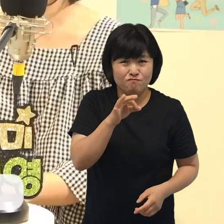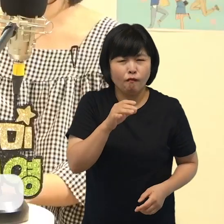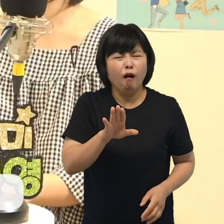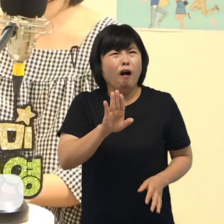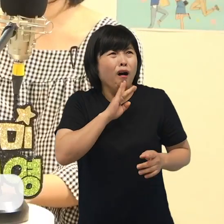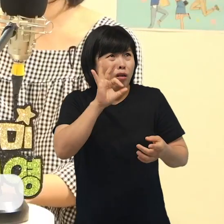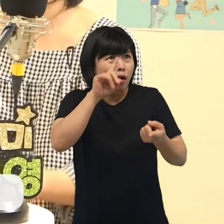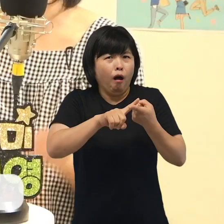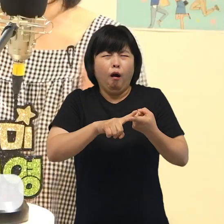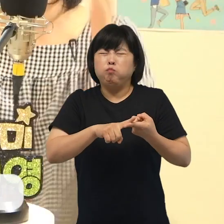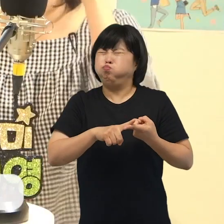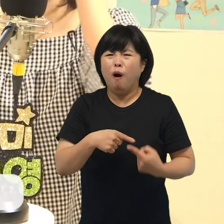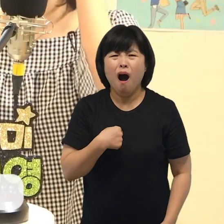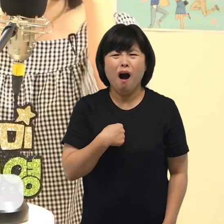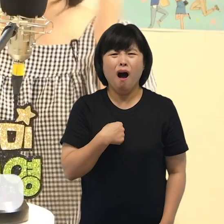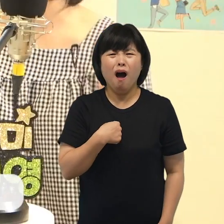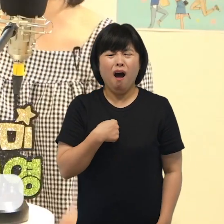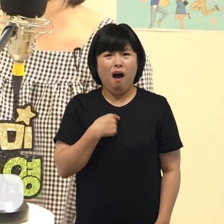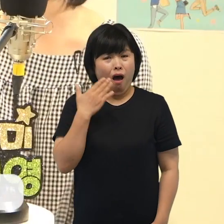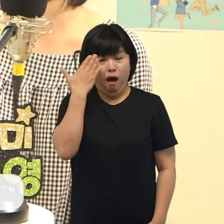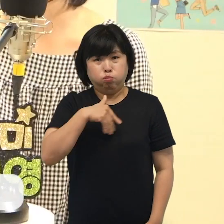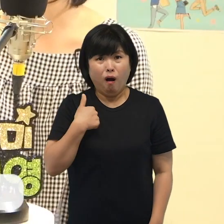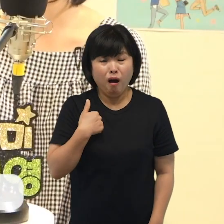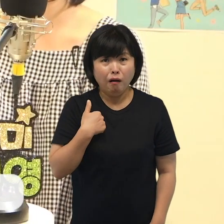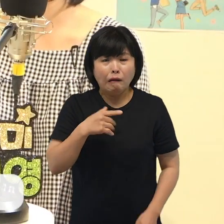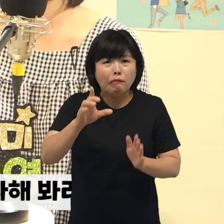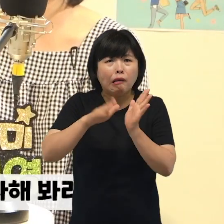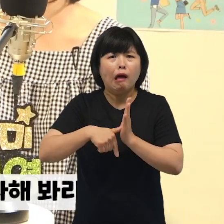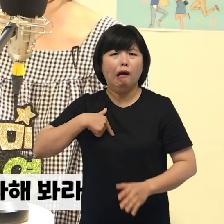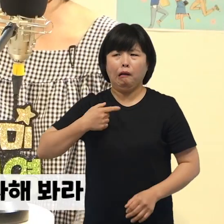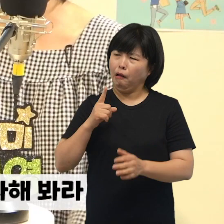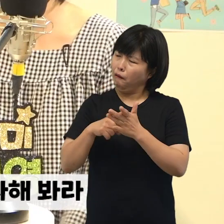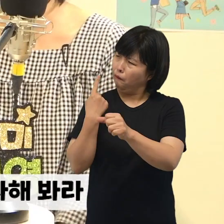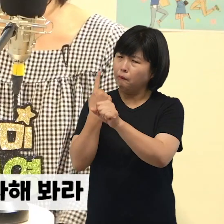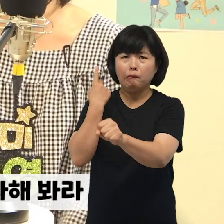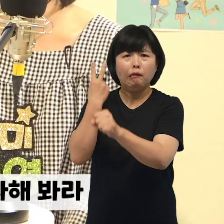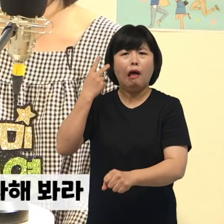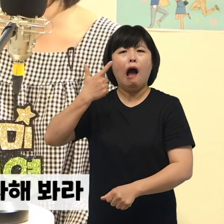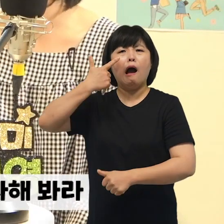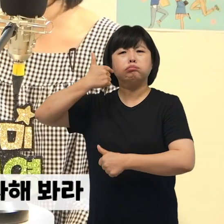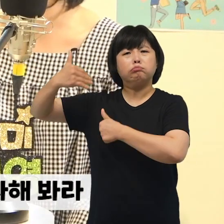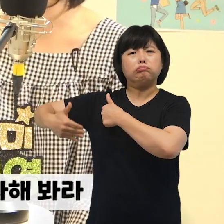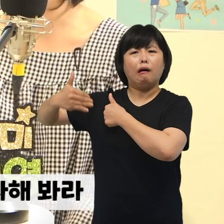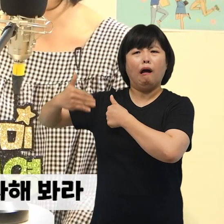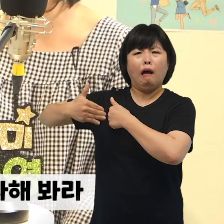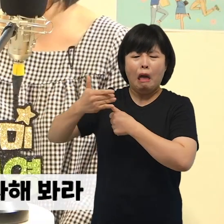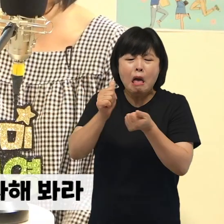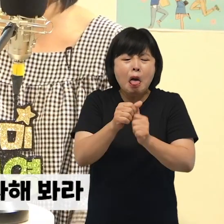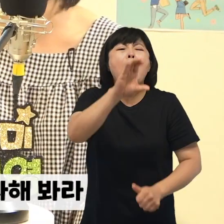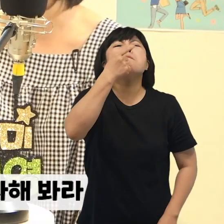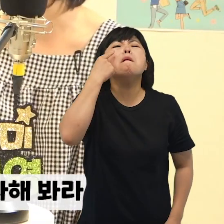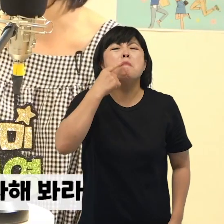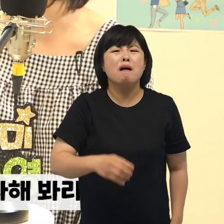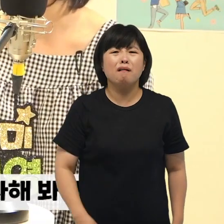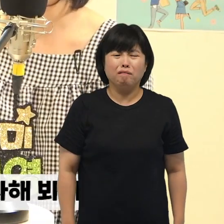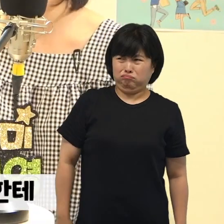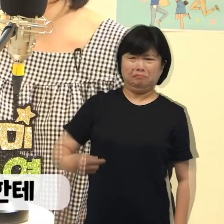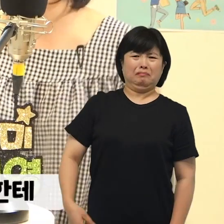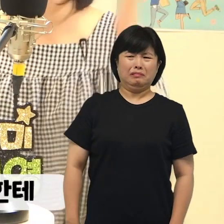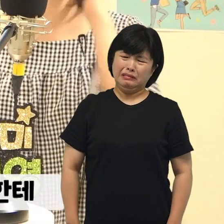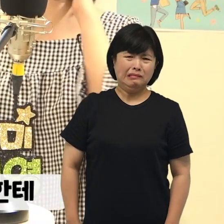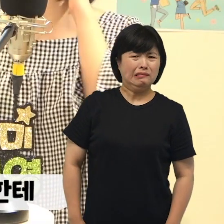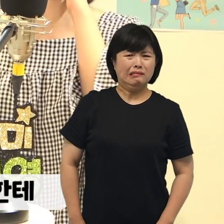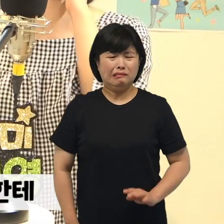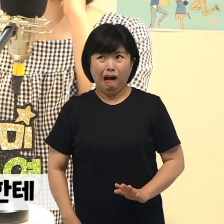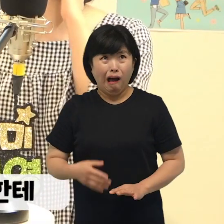재테크가. 저는 사실 아무것도 몰랐는데 1, 2년 전에 아버지께서 이제 주식 투자 해봐라.